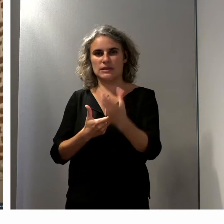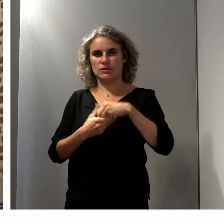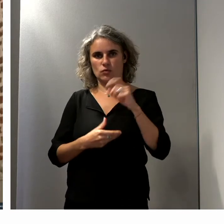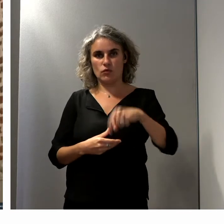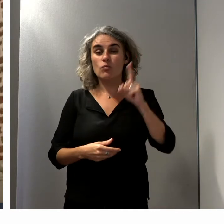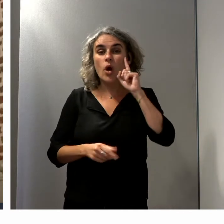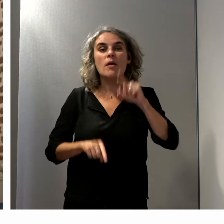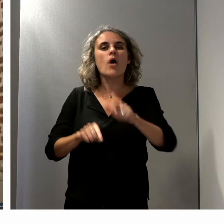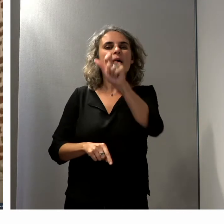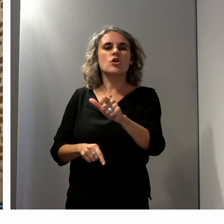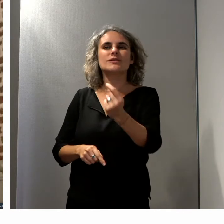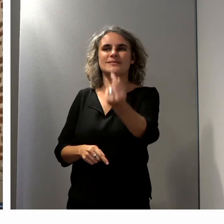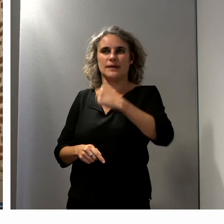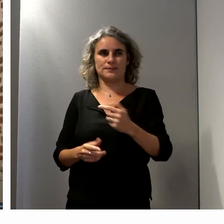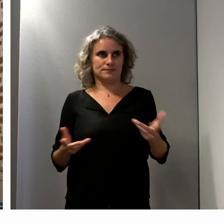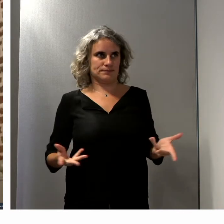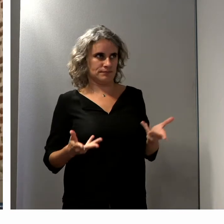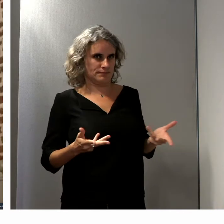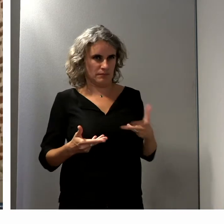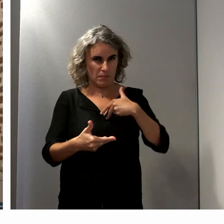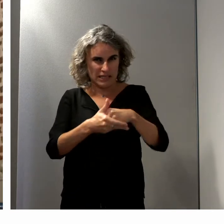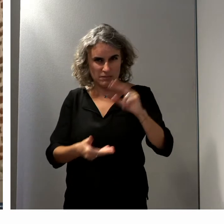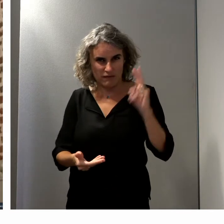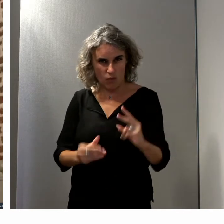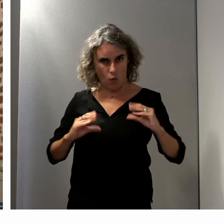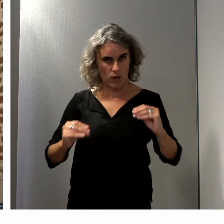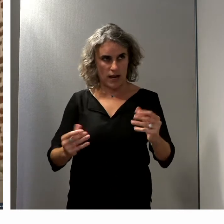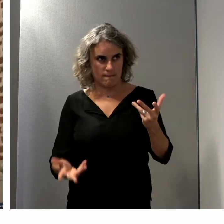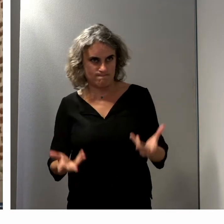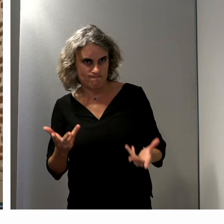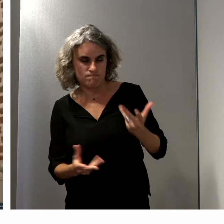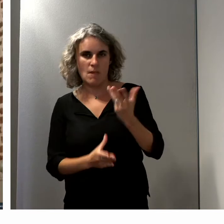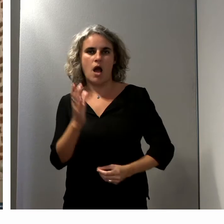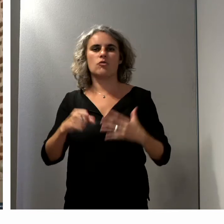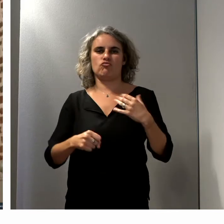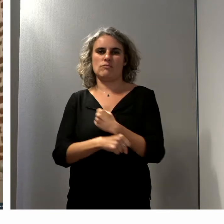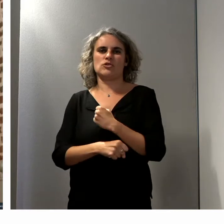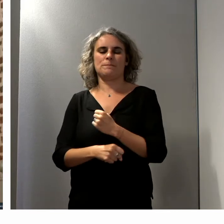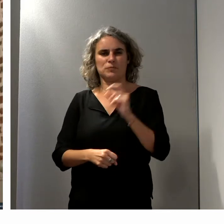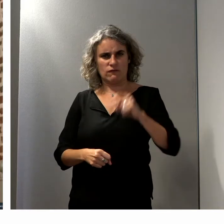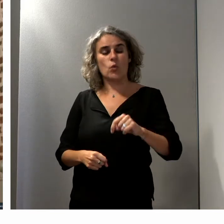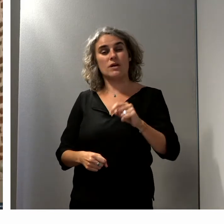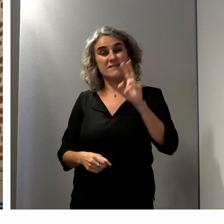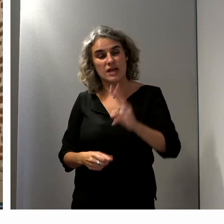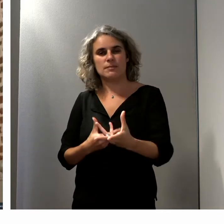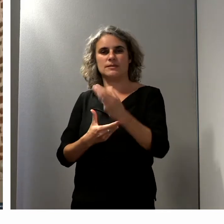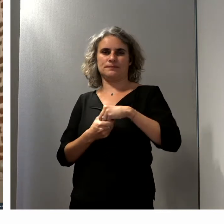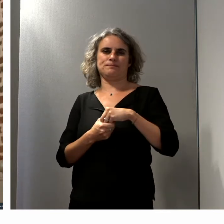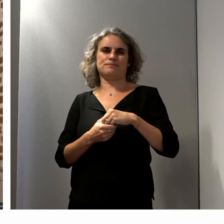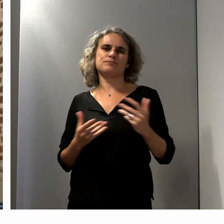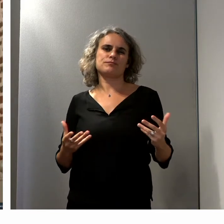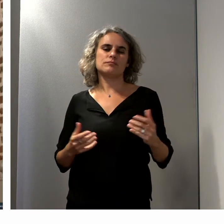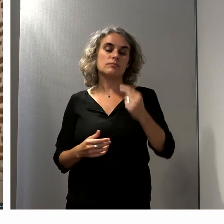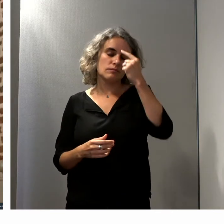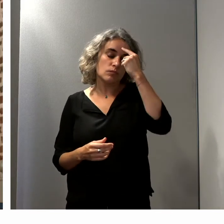vraiment rendre effective sa participation. Et du coup, sur ça, en termes d'opportunités, je trouve qu'il y a 2